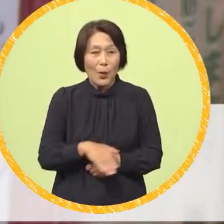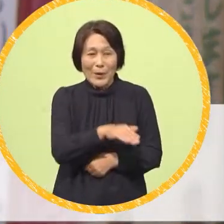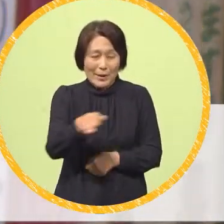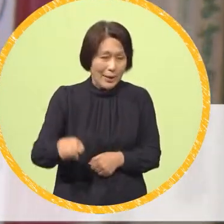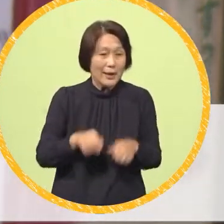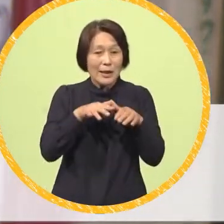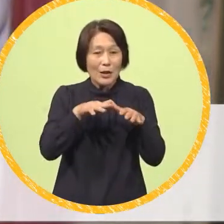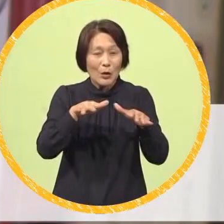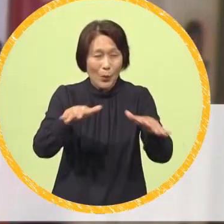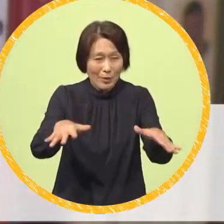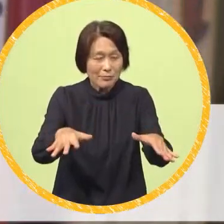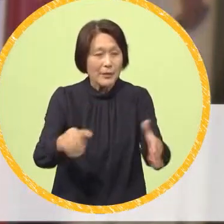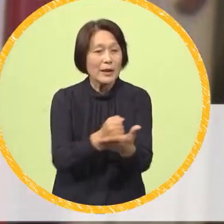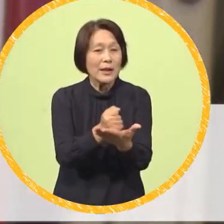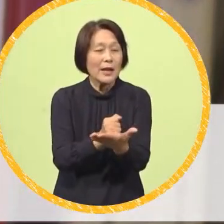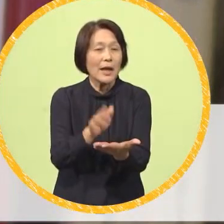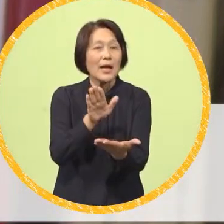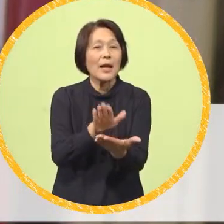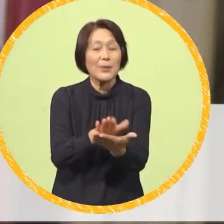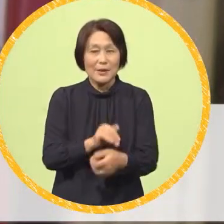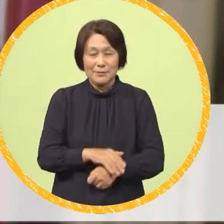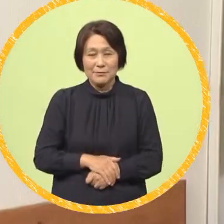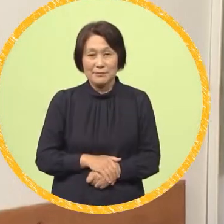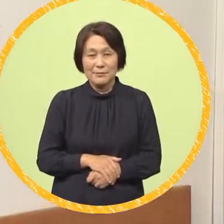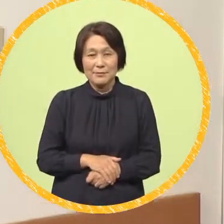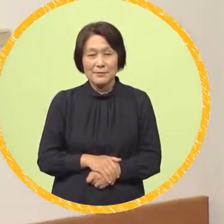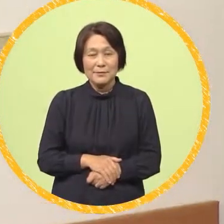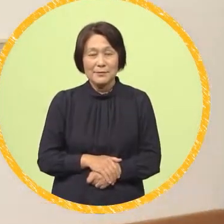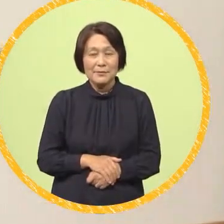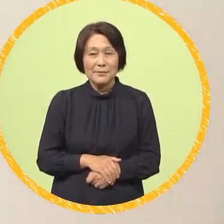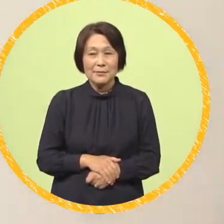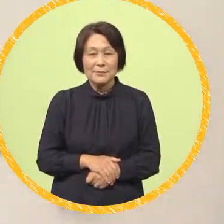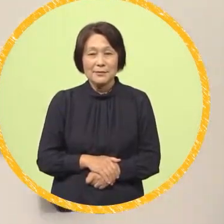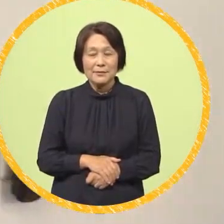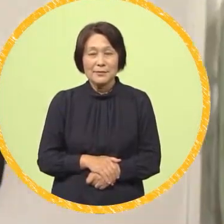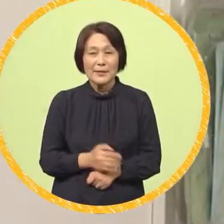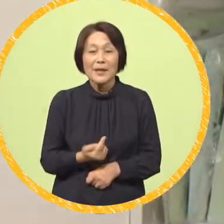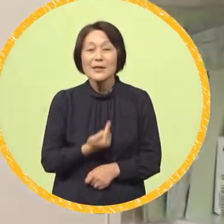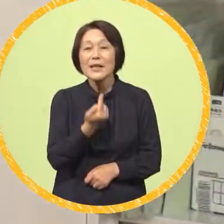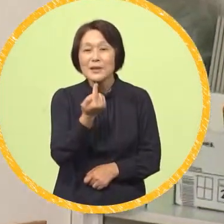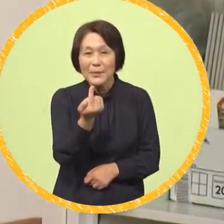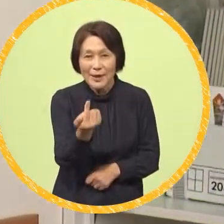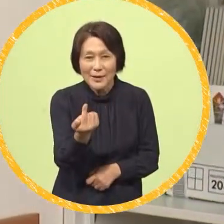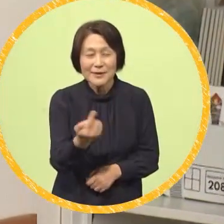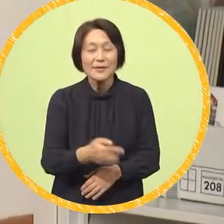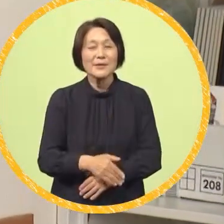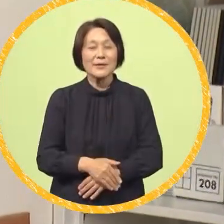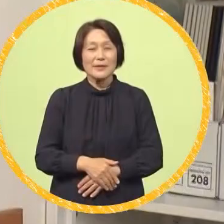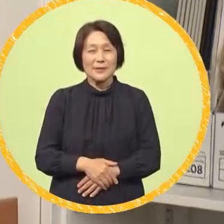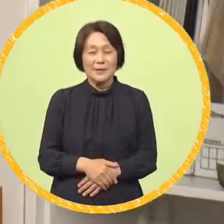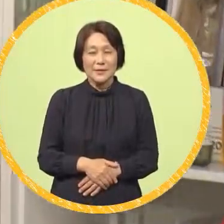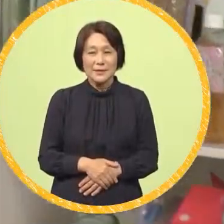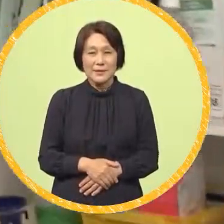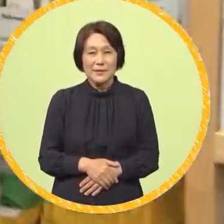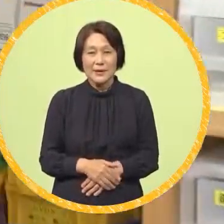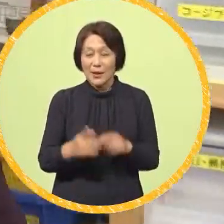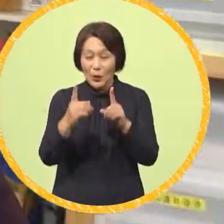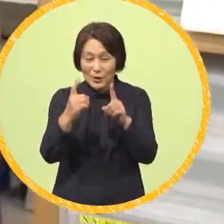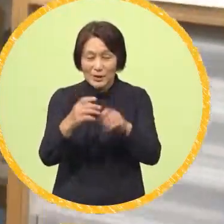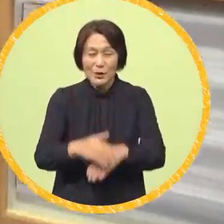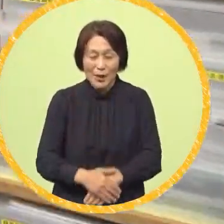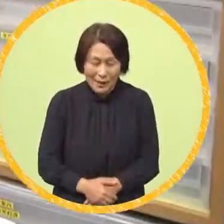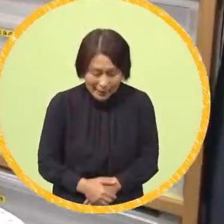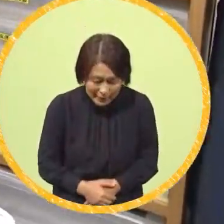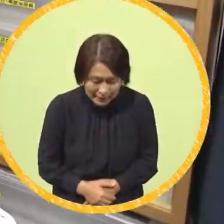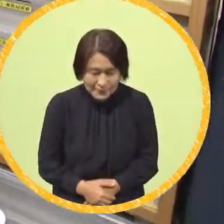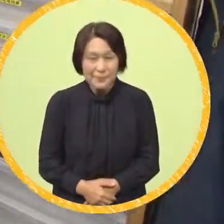防につなげる機会を作っている施設です。 失礼します。こんにちは。 こんにち